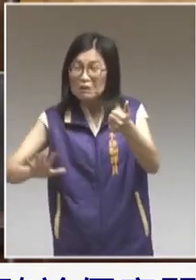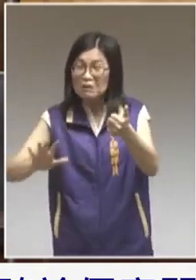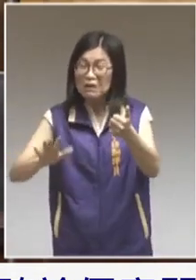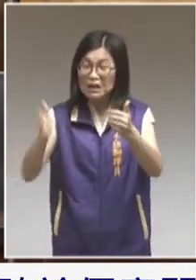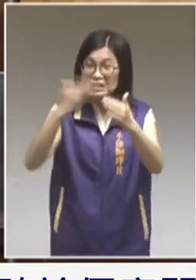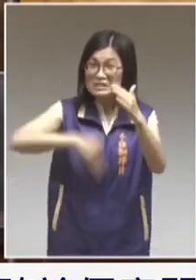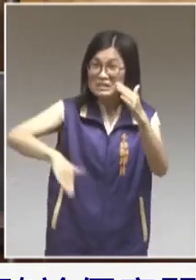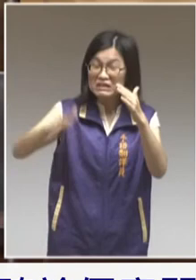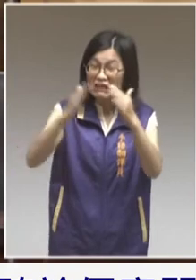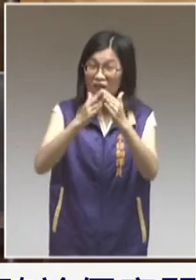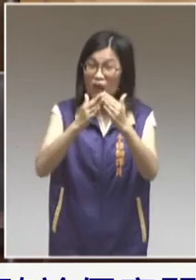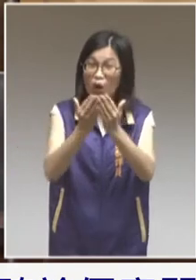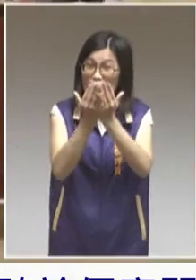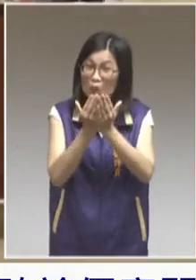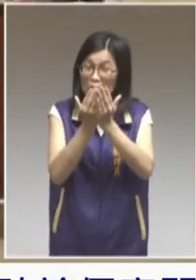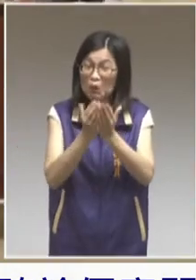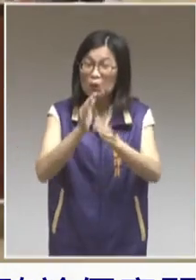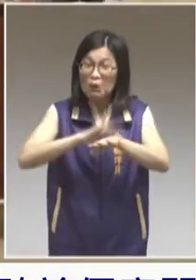毒？